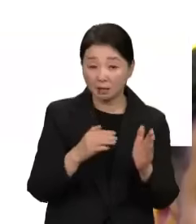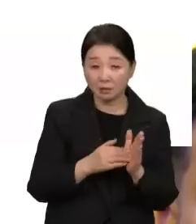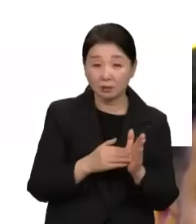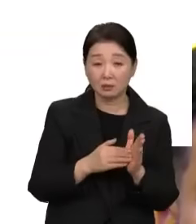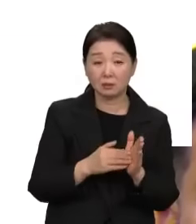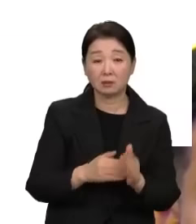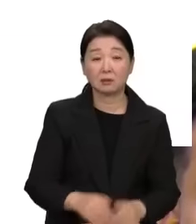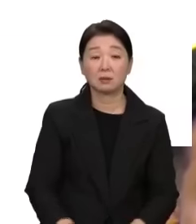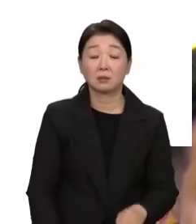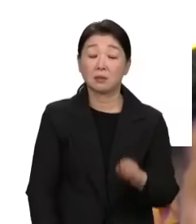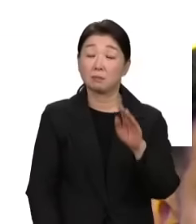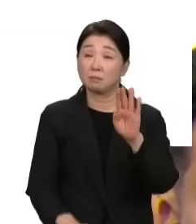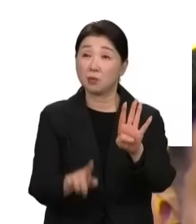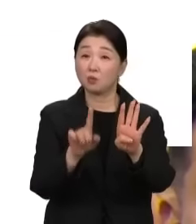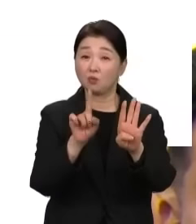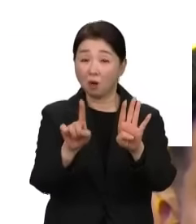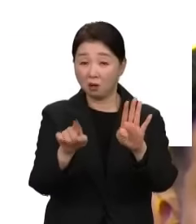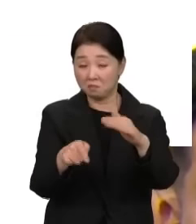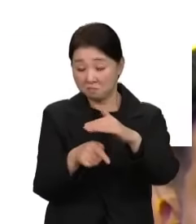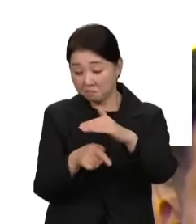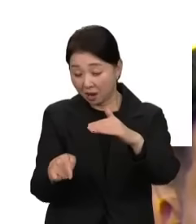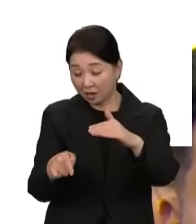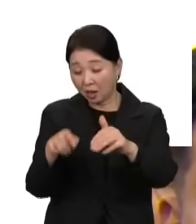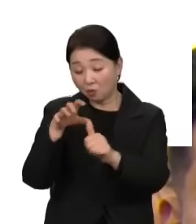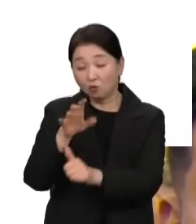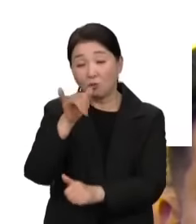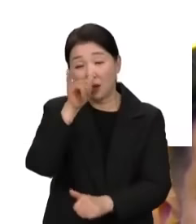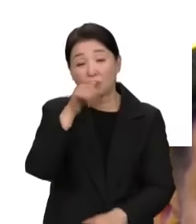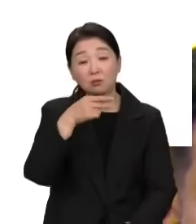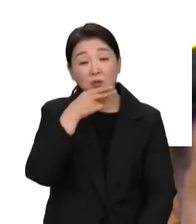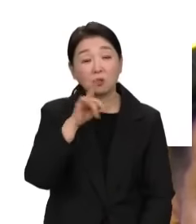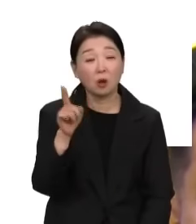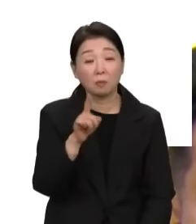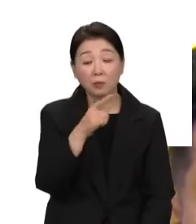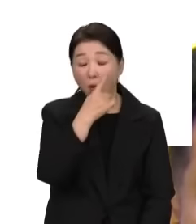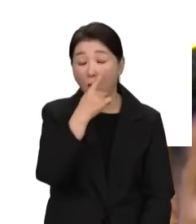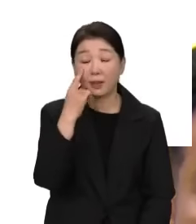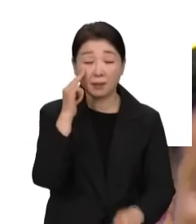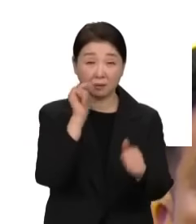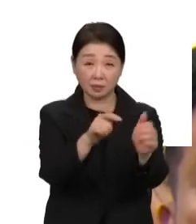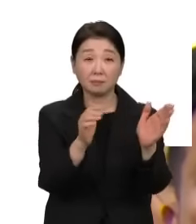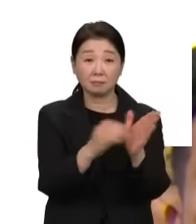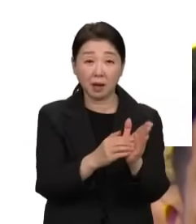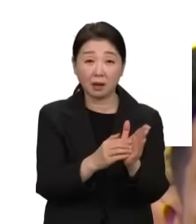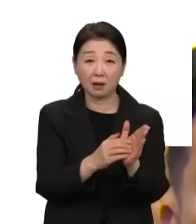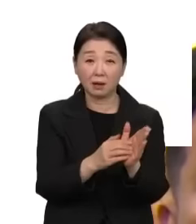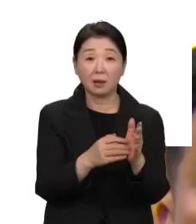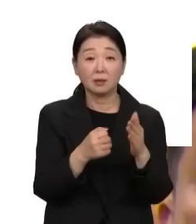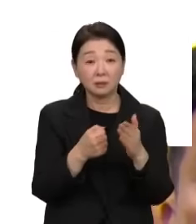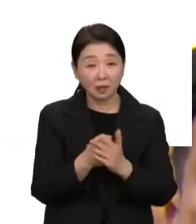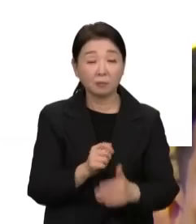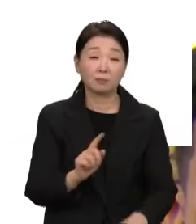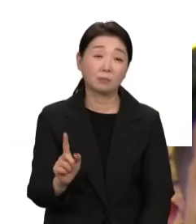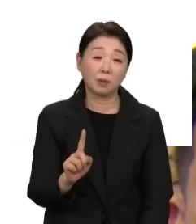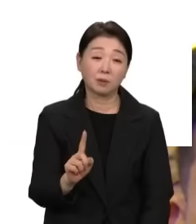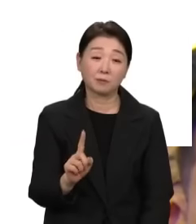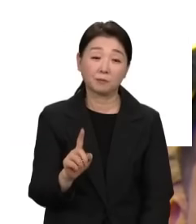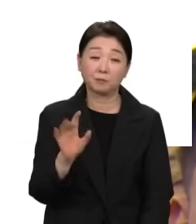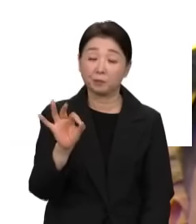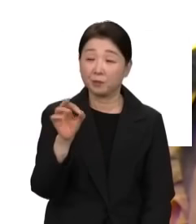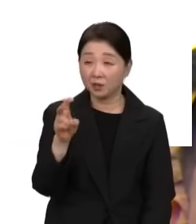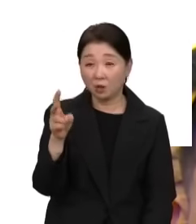벙커 안에 구금할 수 있는 시설이 있는지 확인하라고 시설을 했고 그래서 어 여인형